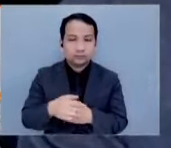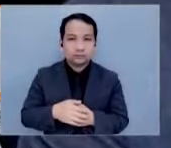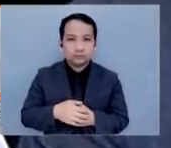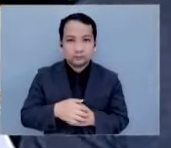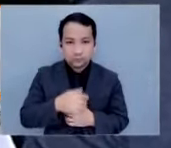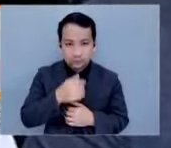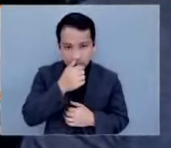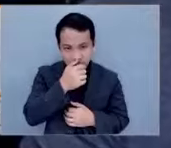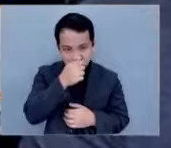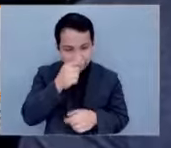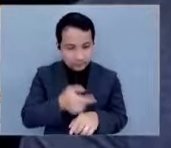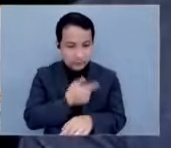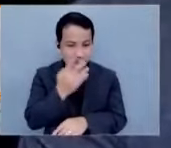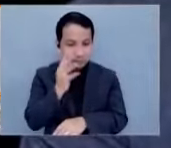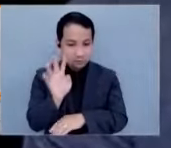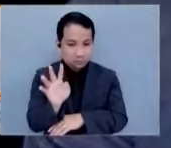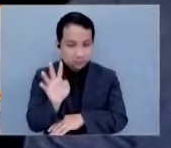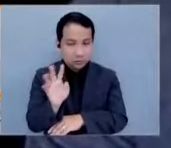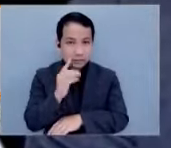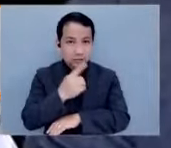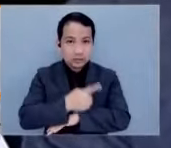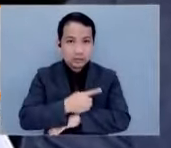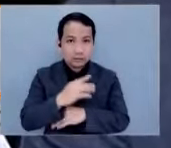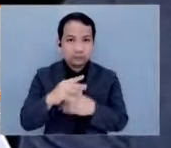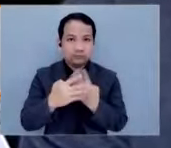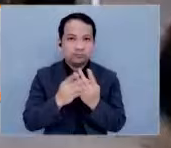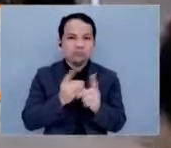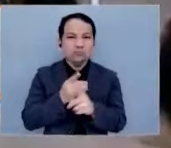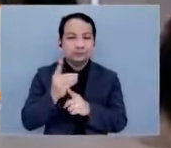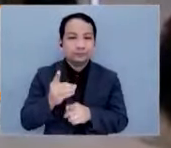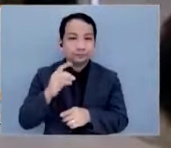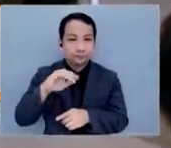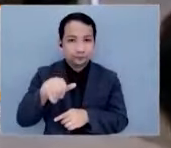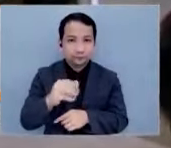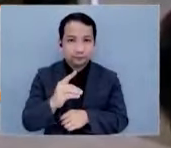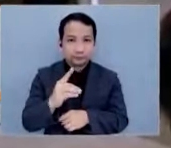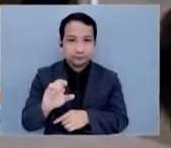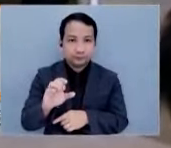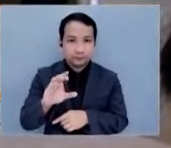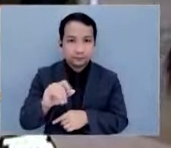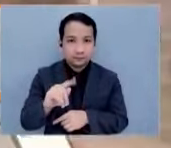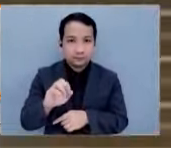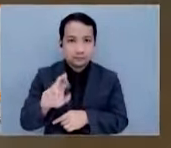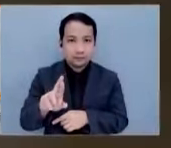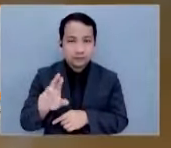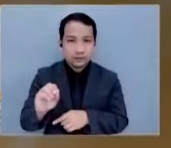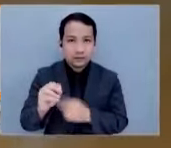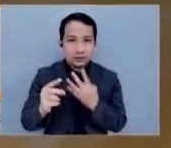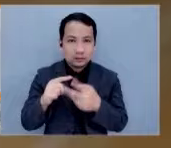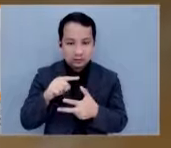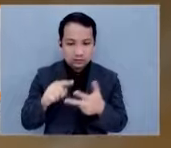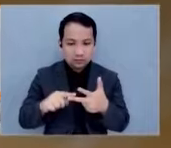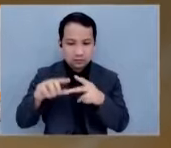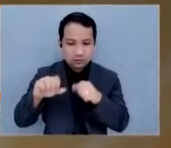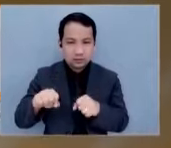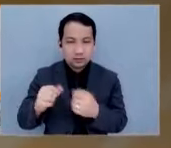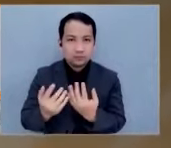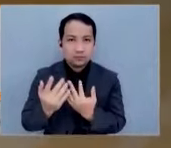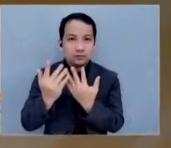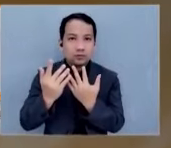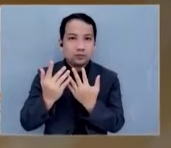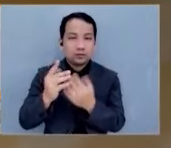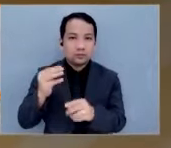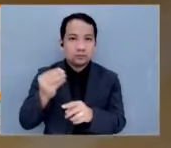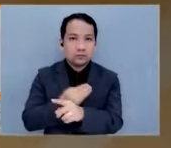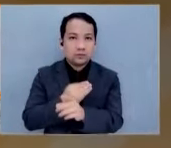Tumagal ng 40 araw sa kulungan ang direktor na si Jade Castro at tatlong kasama niyang inaresto dahil sa umano'y panununog ng modern jeepney